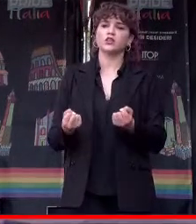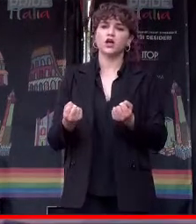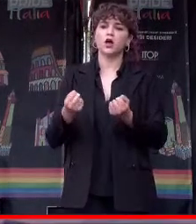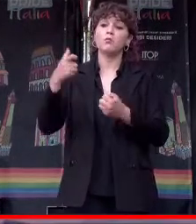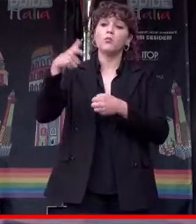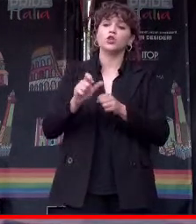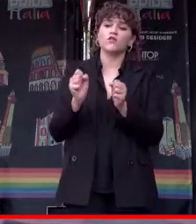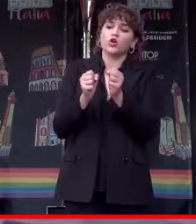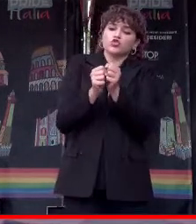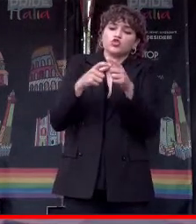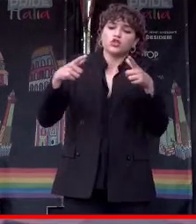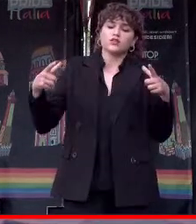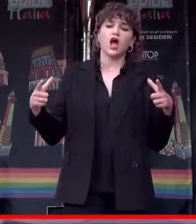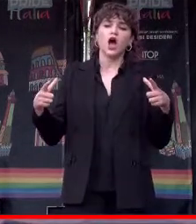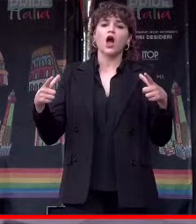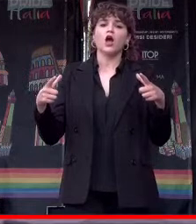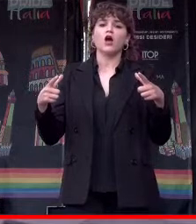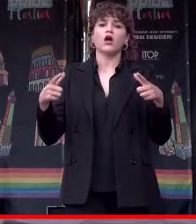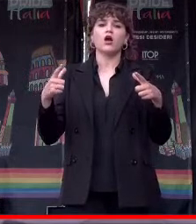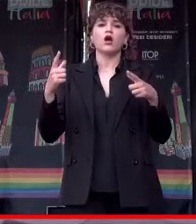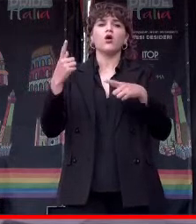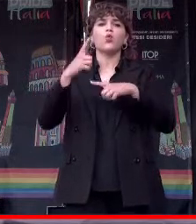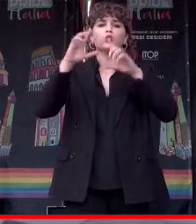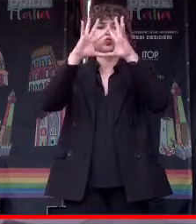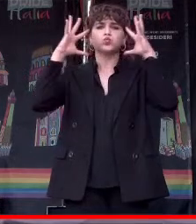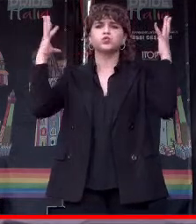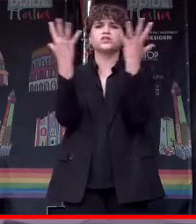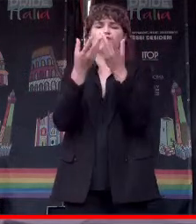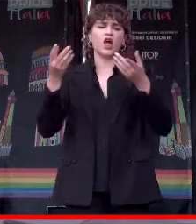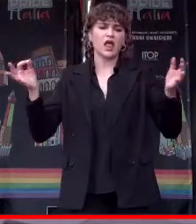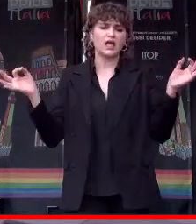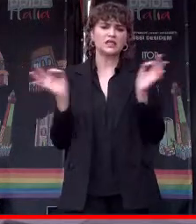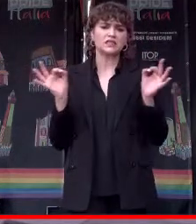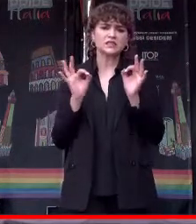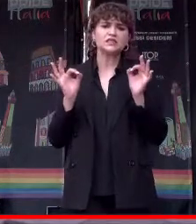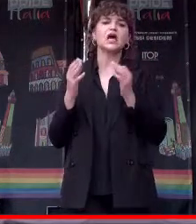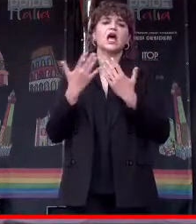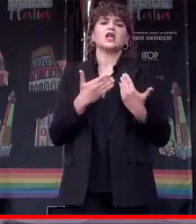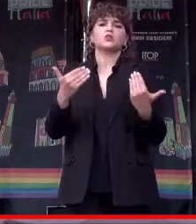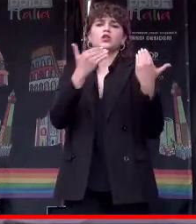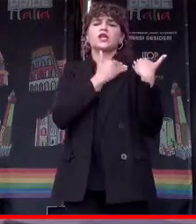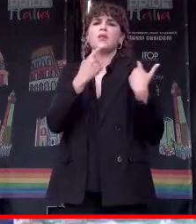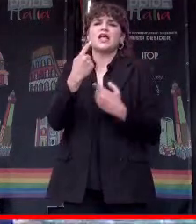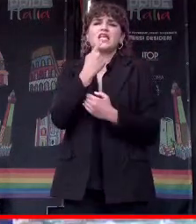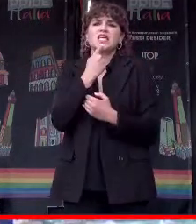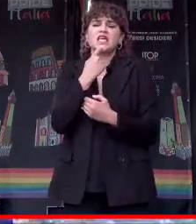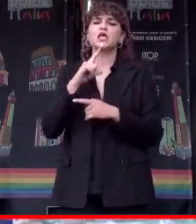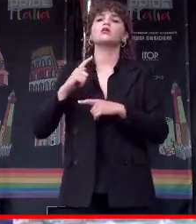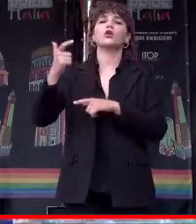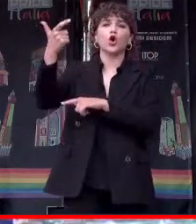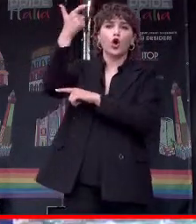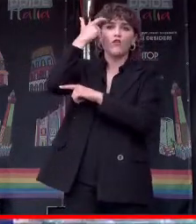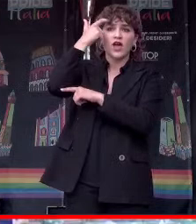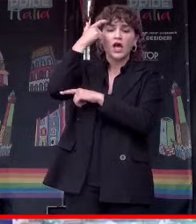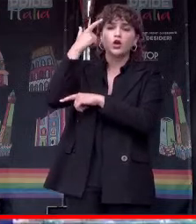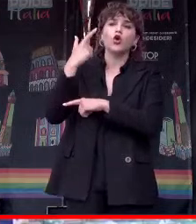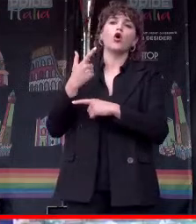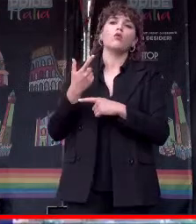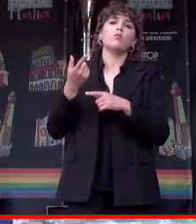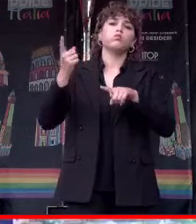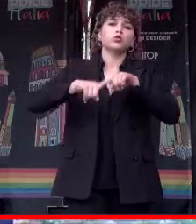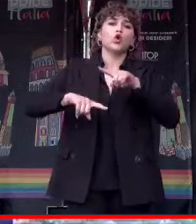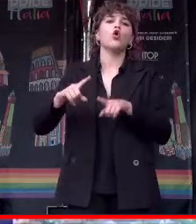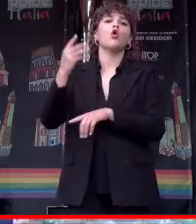ancora universali la responsabilità ce l'ha chi le città le governa, e sopra le città hanno gli enti